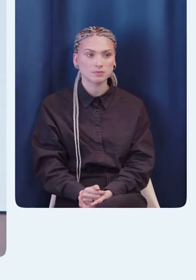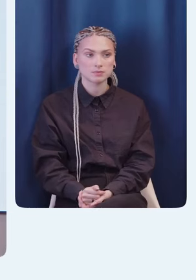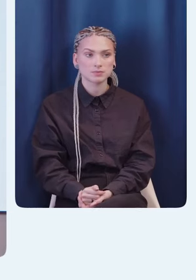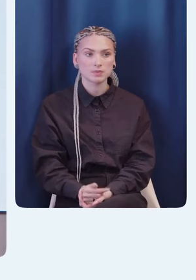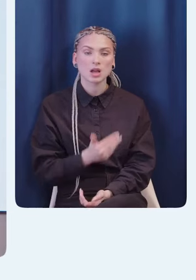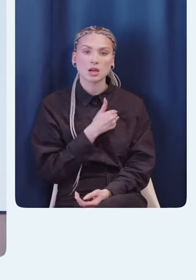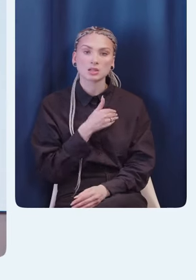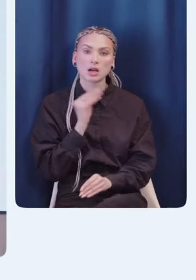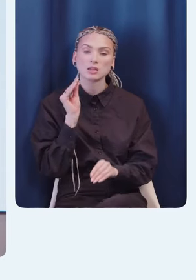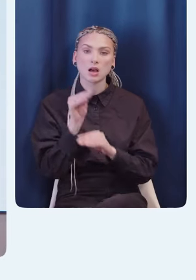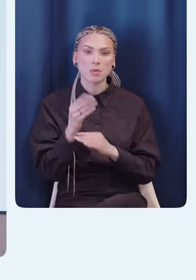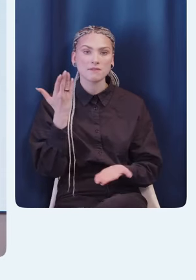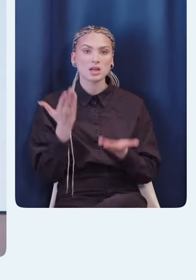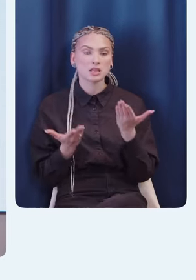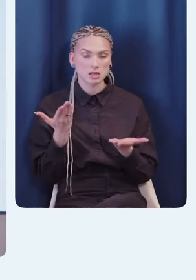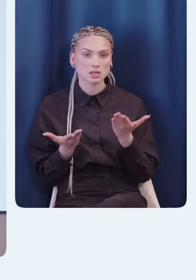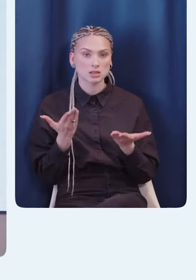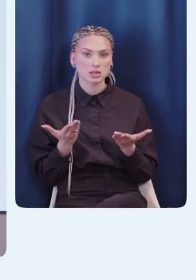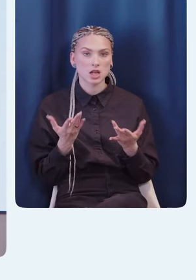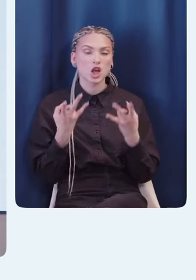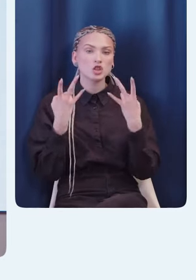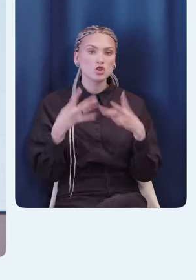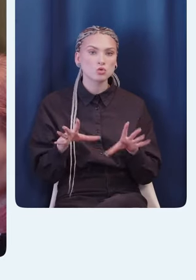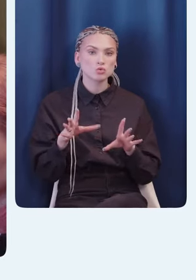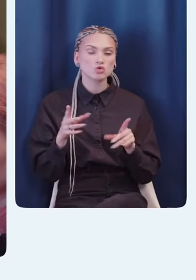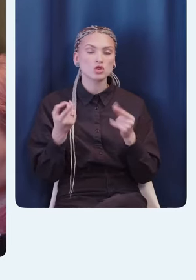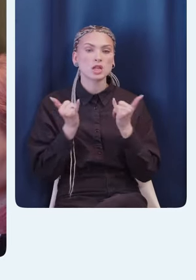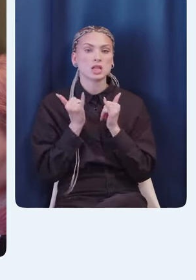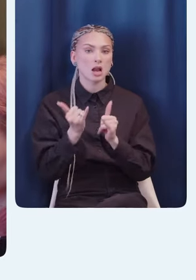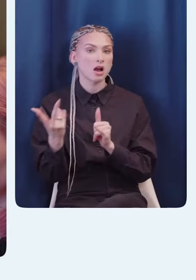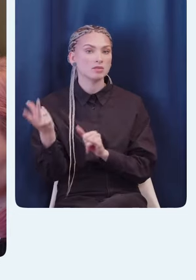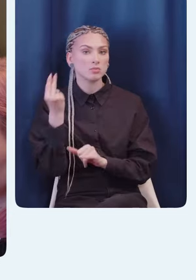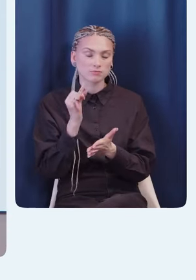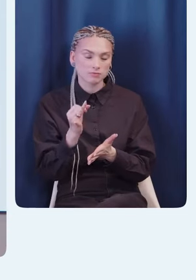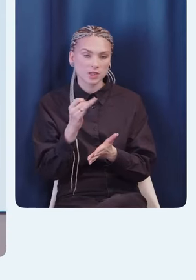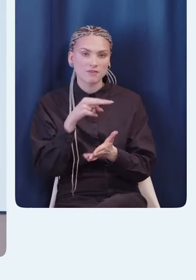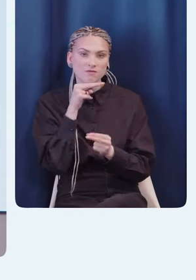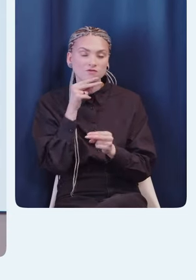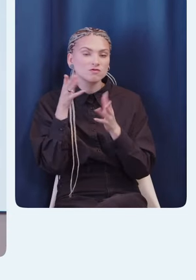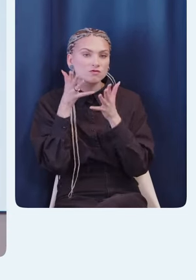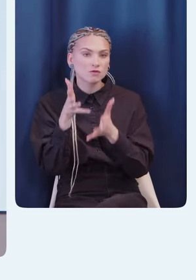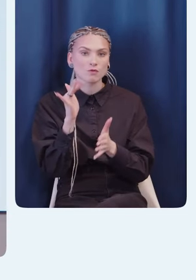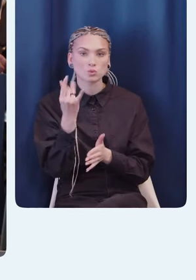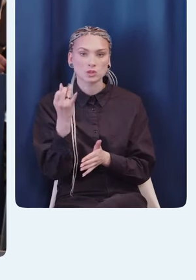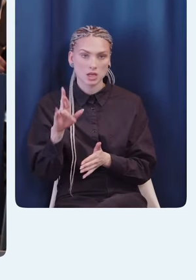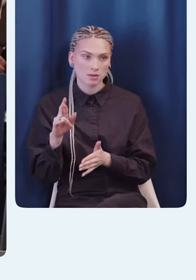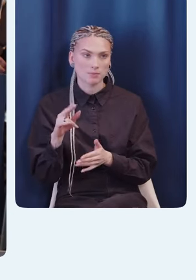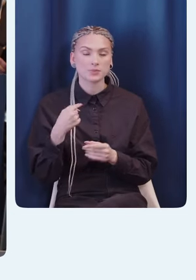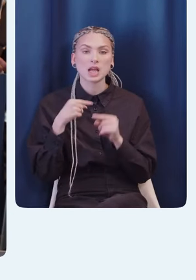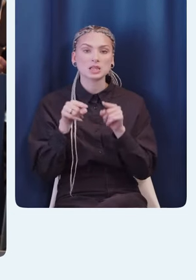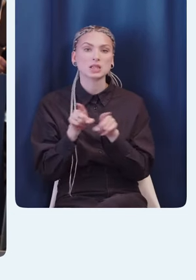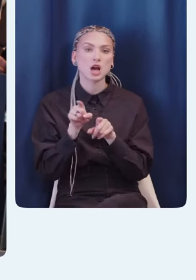Тут хотелось бы добавить, если это не нужно для скринридера, то, может быть, оно не нужно и вообще. Ну, я здесь